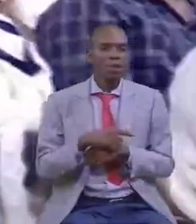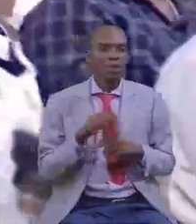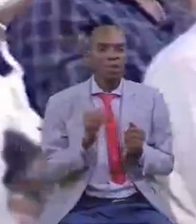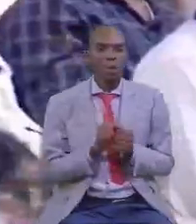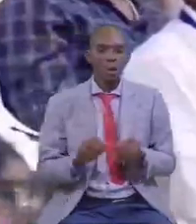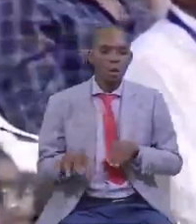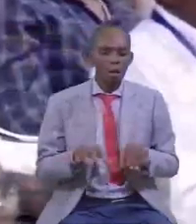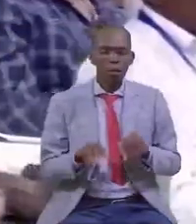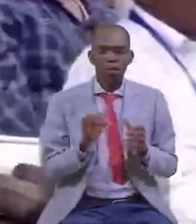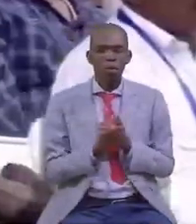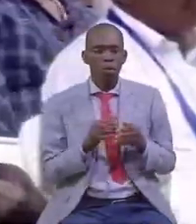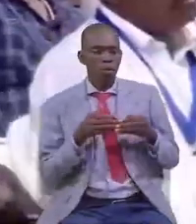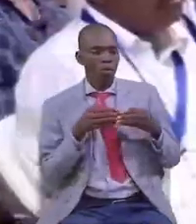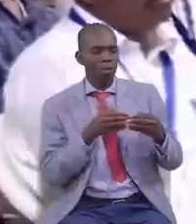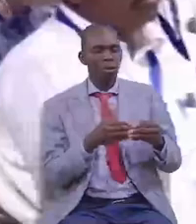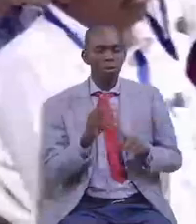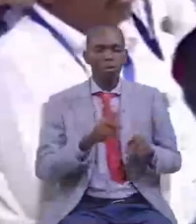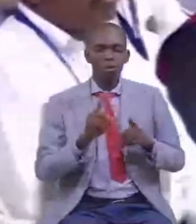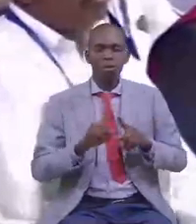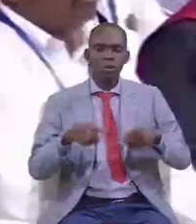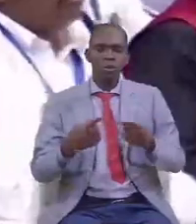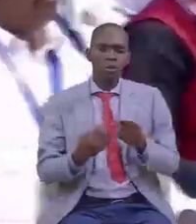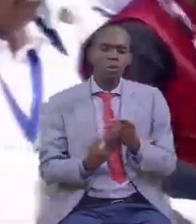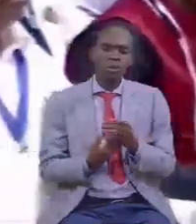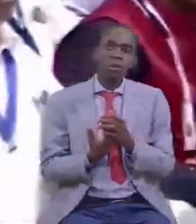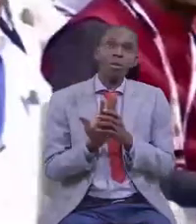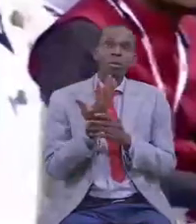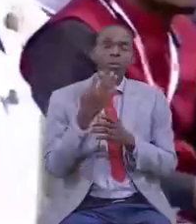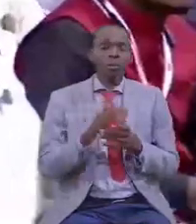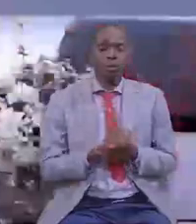Et je suis rempli de l'action chaque jour qui fait avancer les gens.